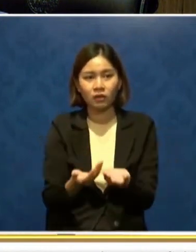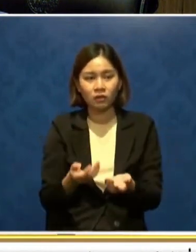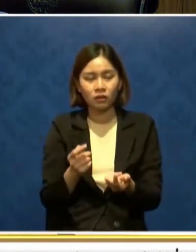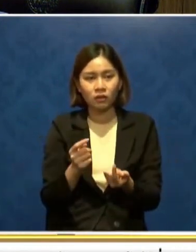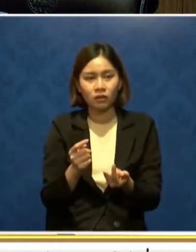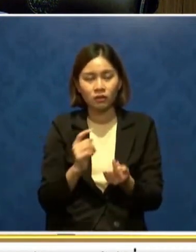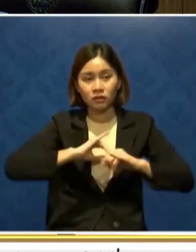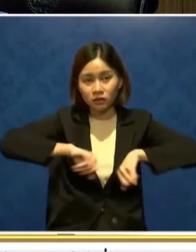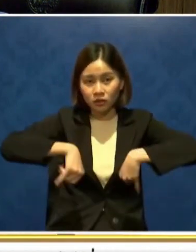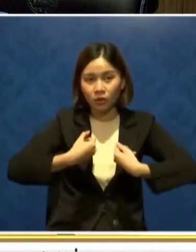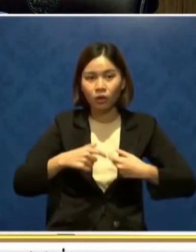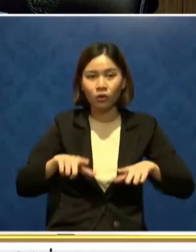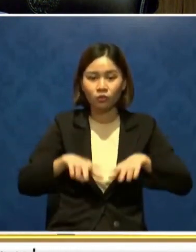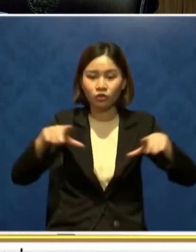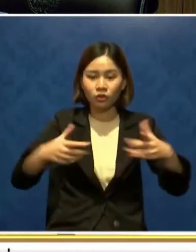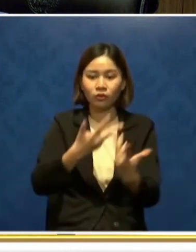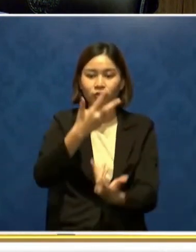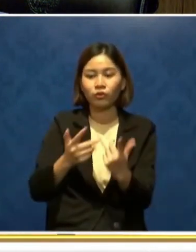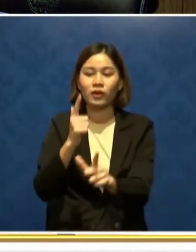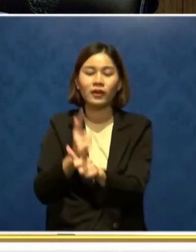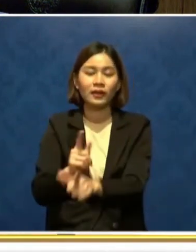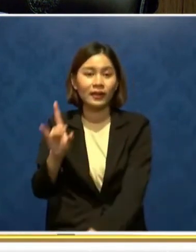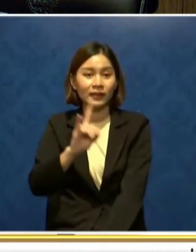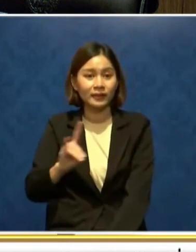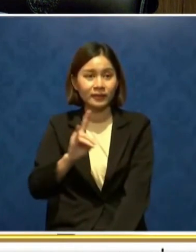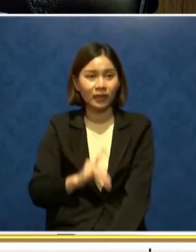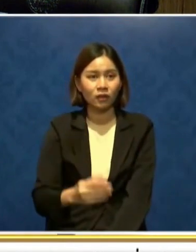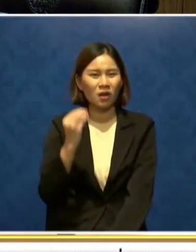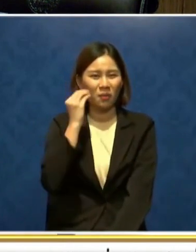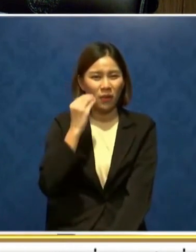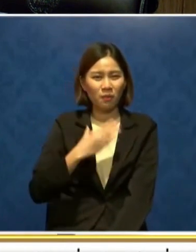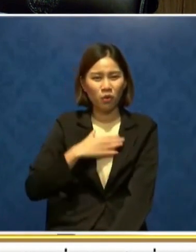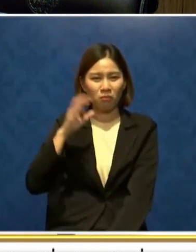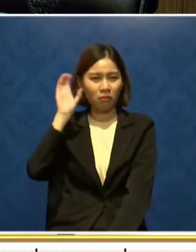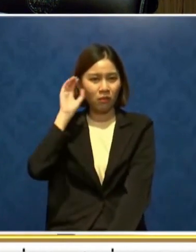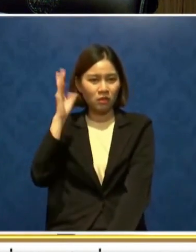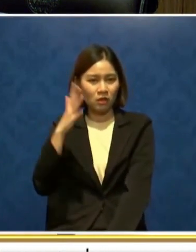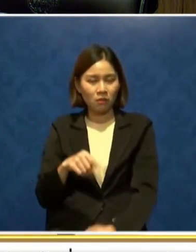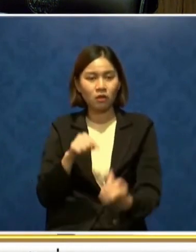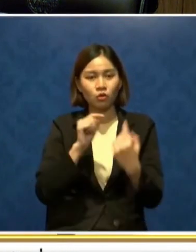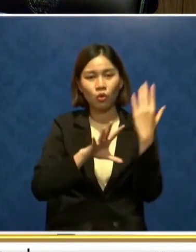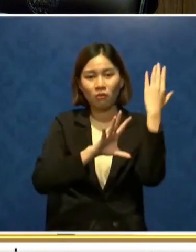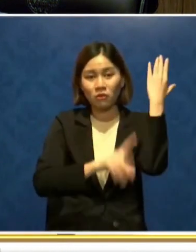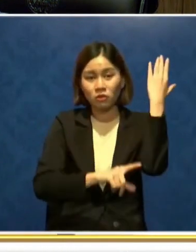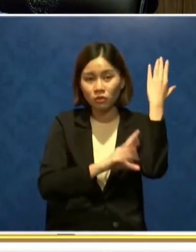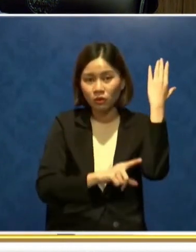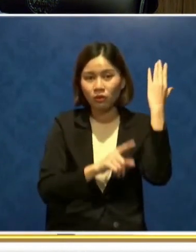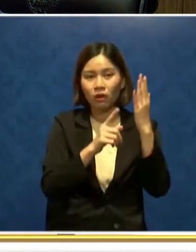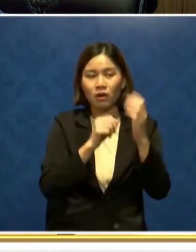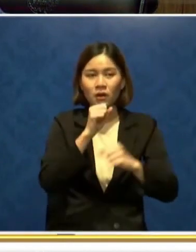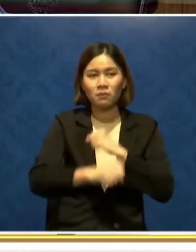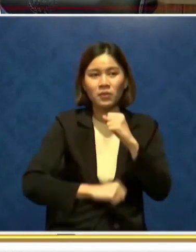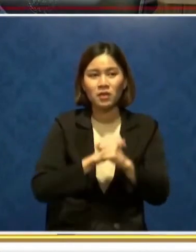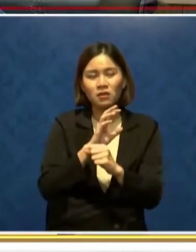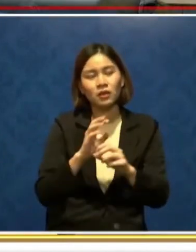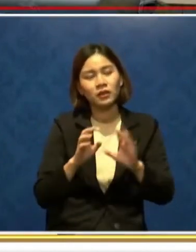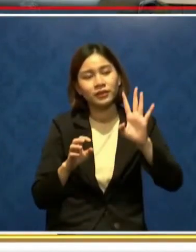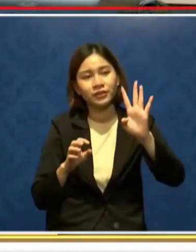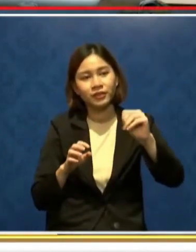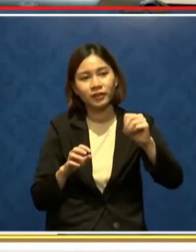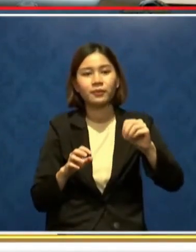สิทธิ์ของทุ่งเลี้ยงสัตว์ในเขตผมผมไม่น่าเชื่อเลยครับจังหวัดชุมพร40-45%